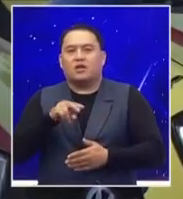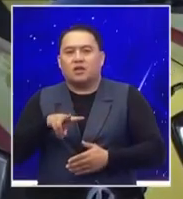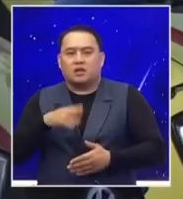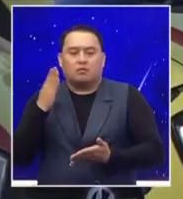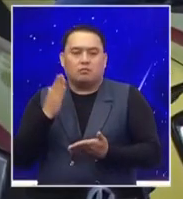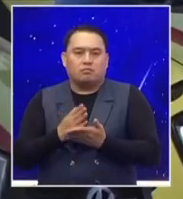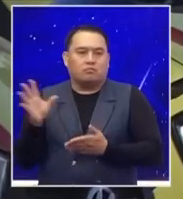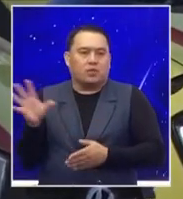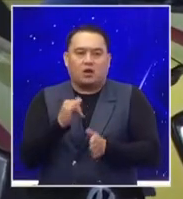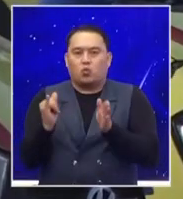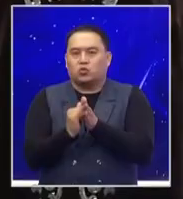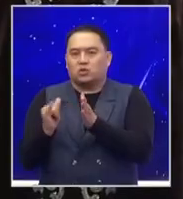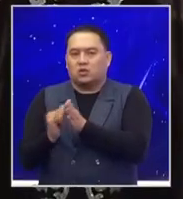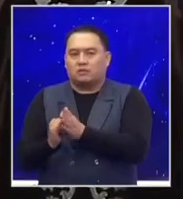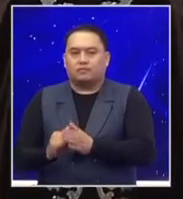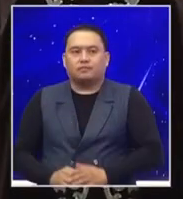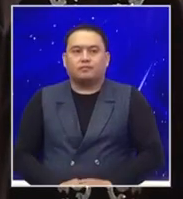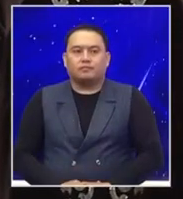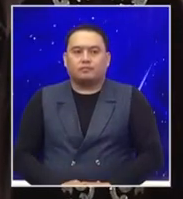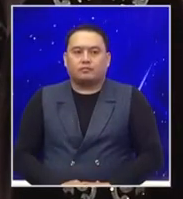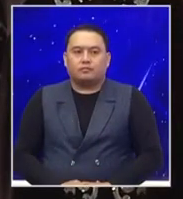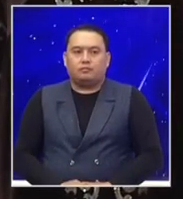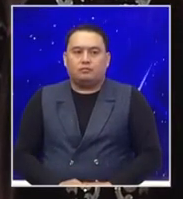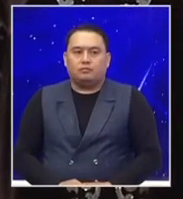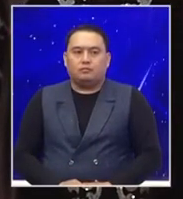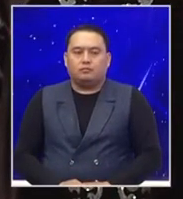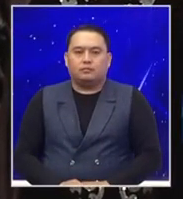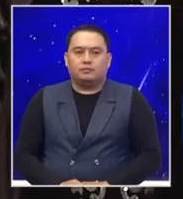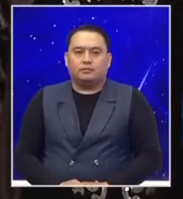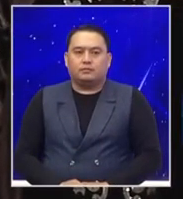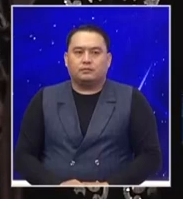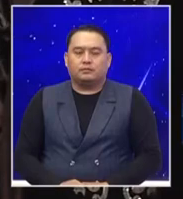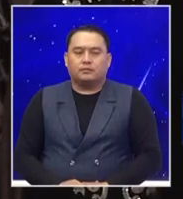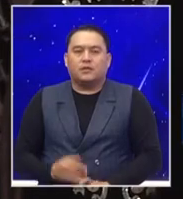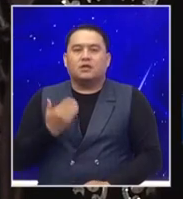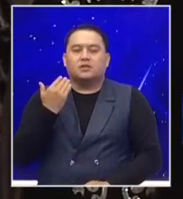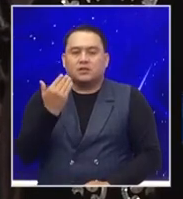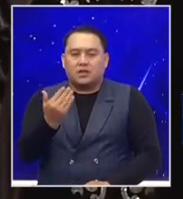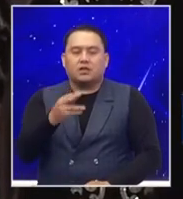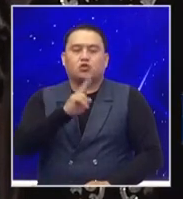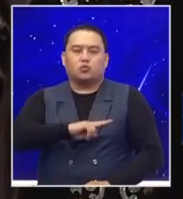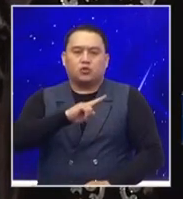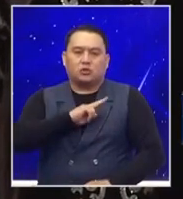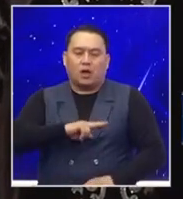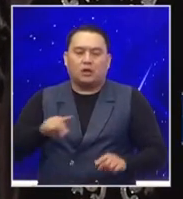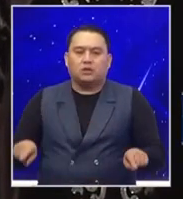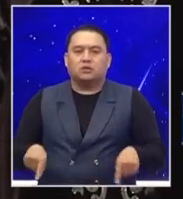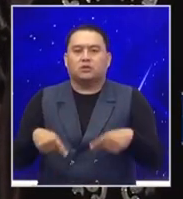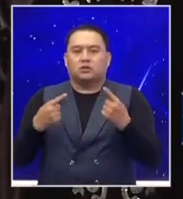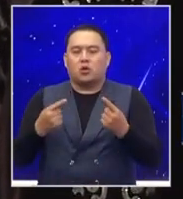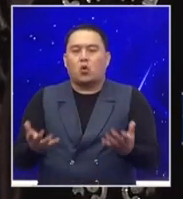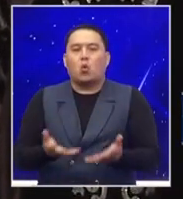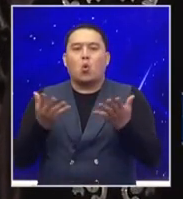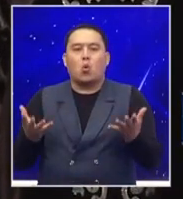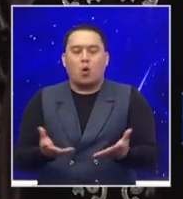аппараттары бәріне орнатылған. Осының бәрі мына дәрігерлер сіздерге жұмыстарың чтобы оңай